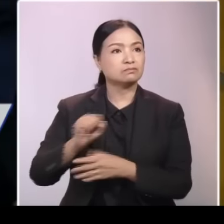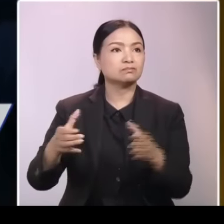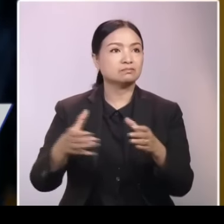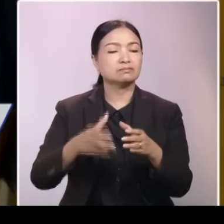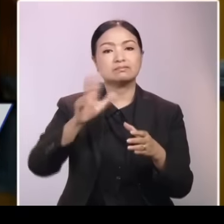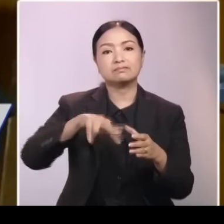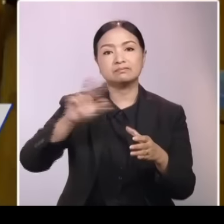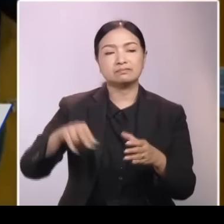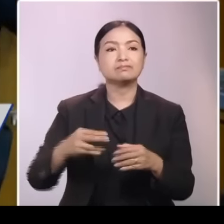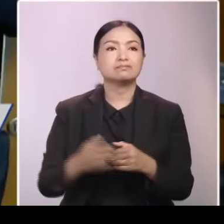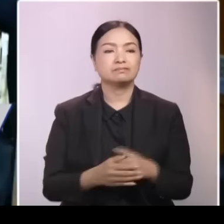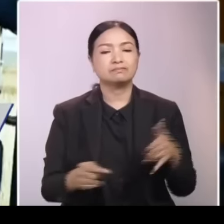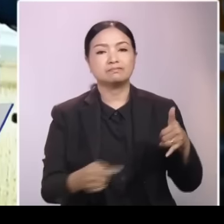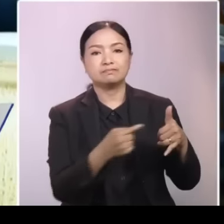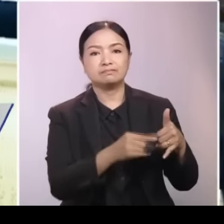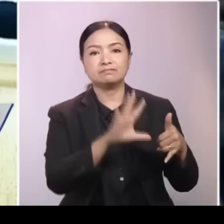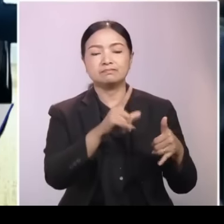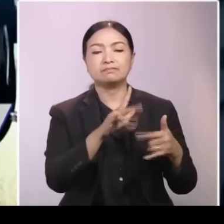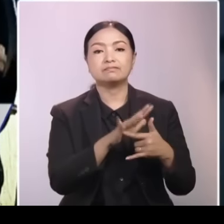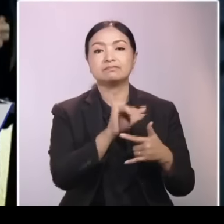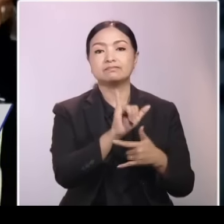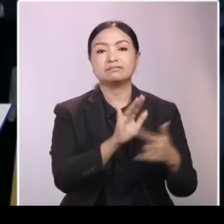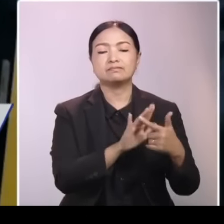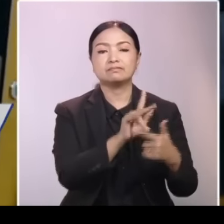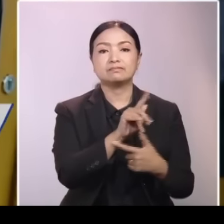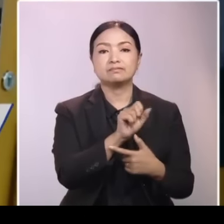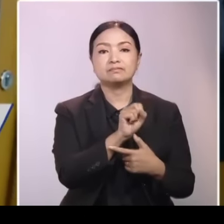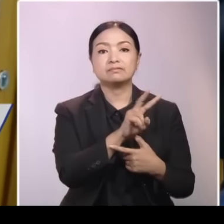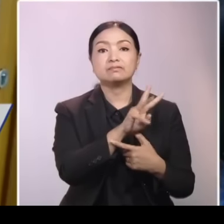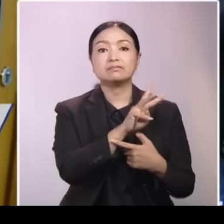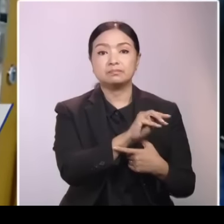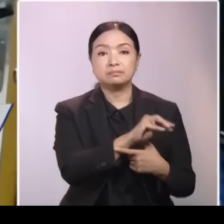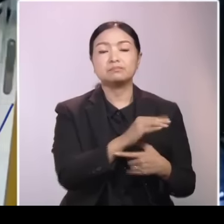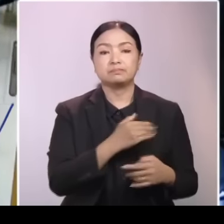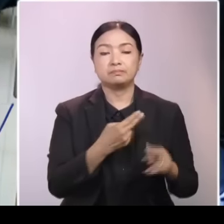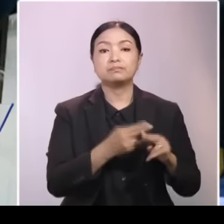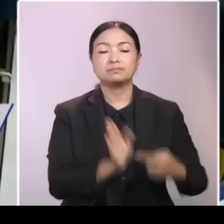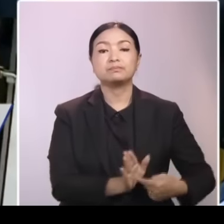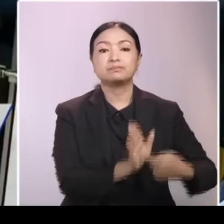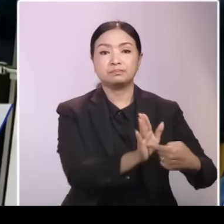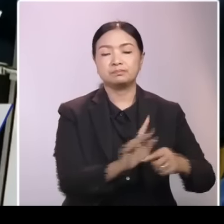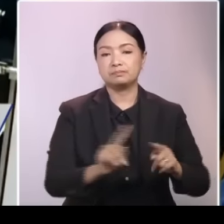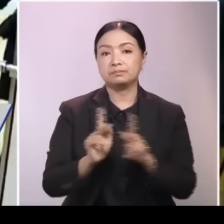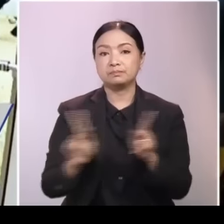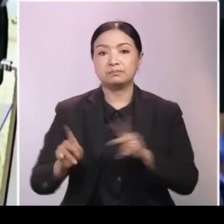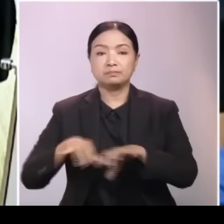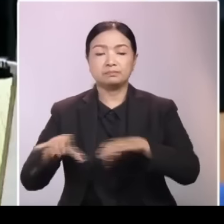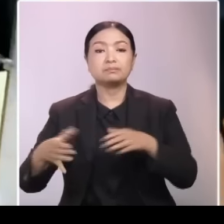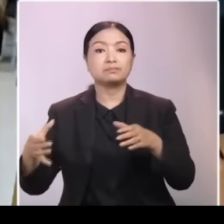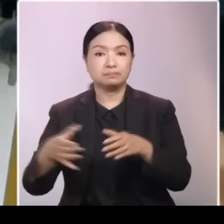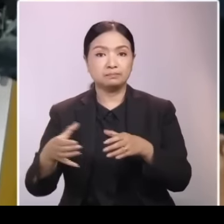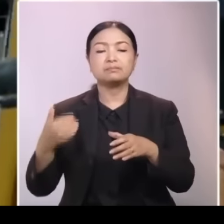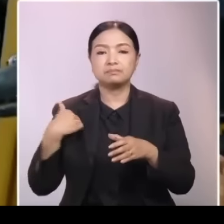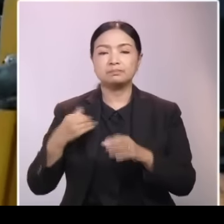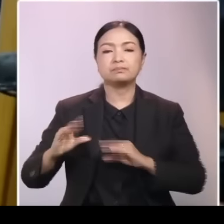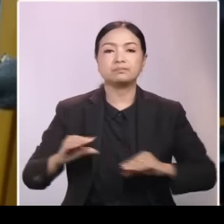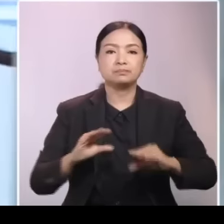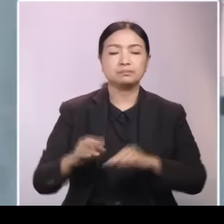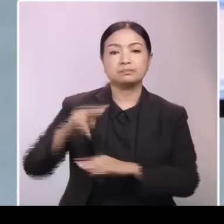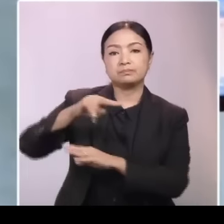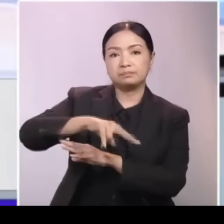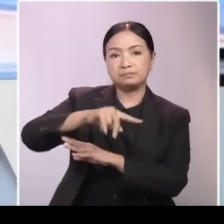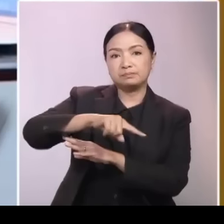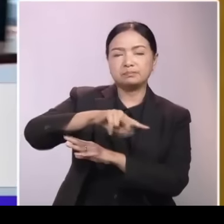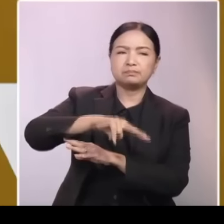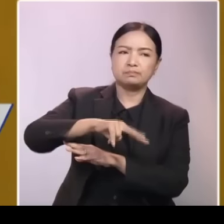รคเพื่อไทยจะส่งนายชัยเกษมนิติสิริแต่ท้ายแล้วที่ประชุมเห็นว่าคณะกรรมการบริหารพรรคซึ่งจะมีการประชุมในช่วงบ่